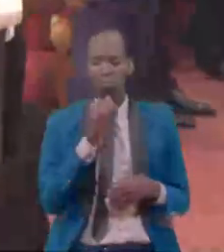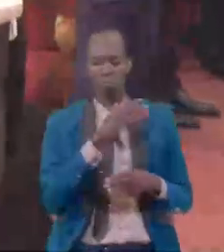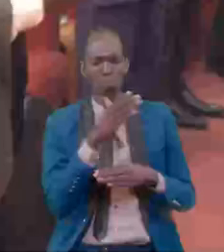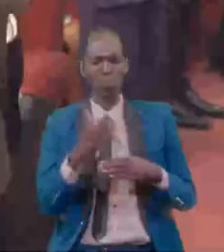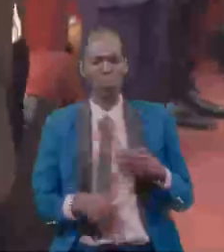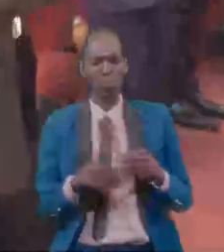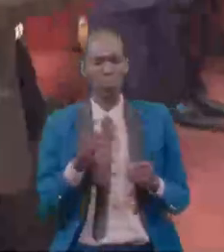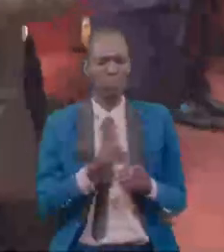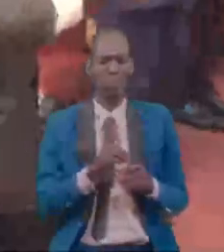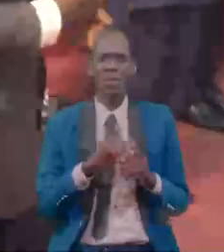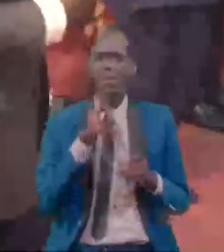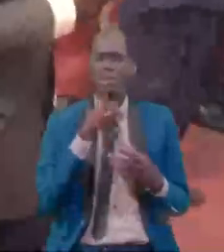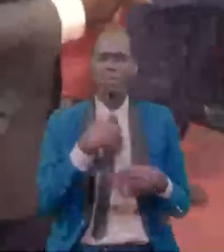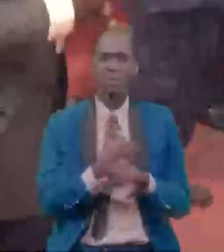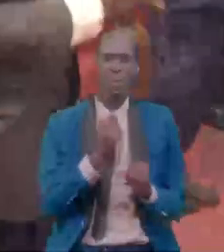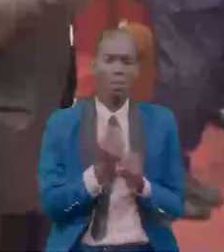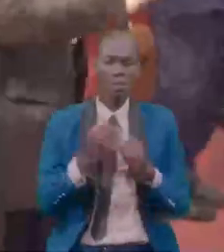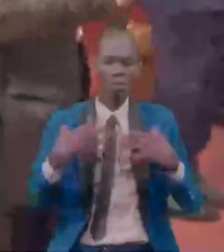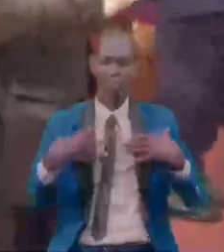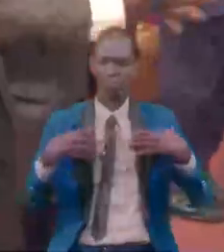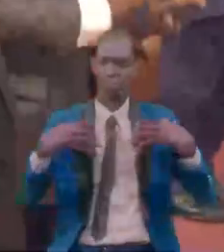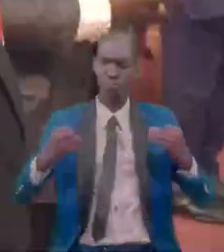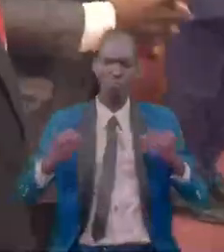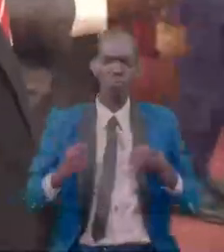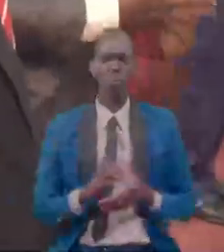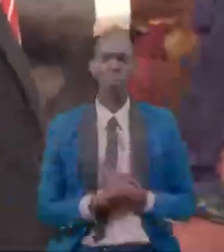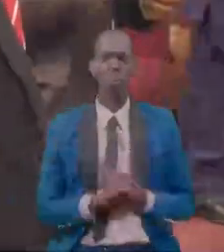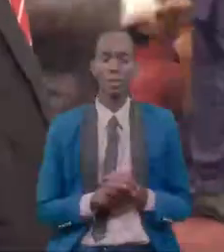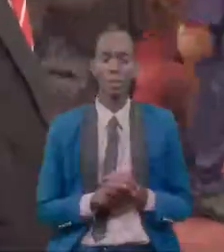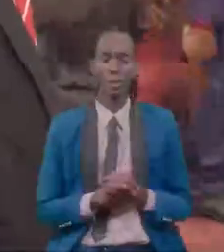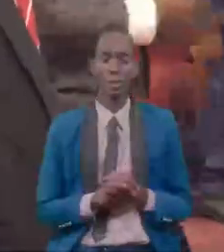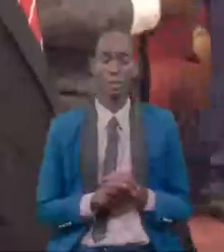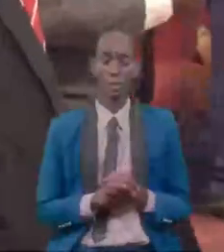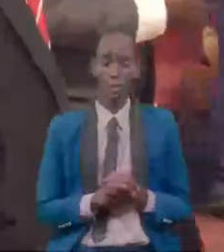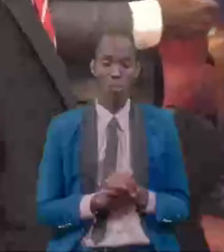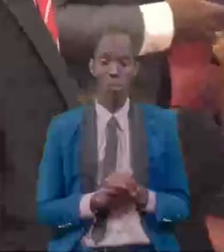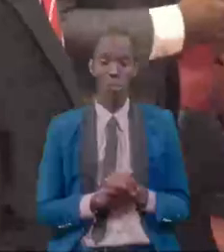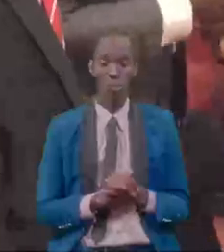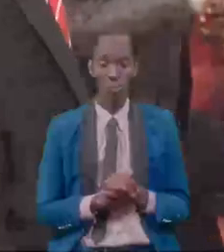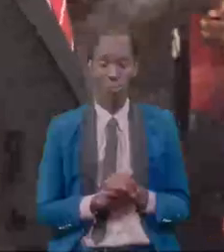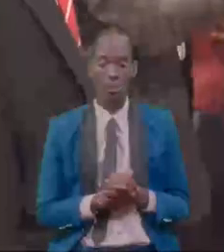La personne impuissante sera guérie.